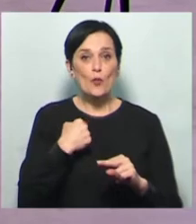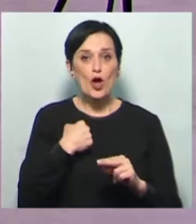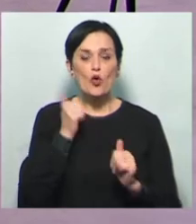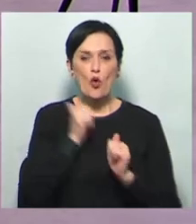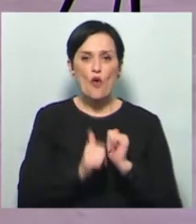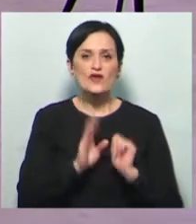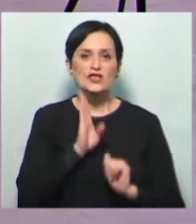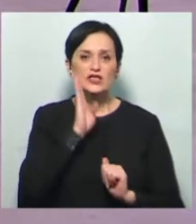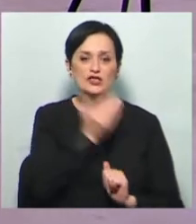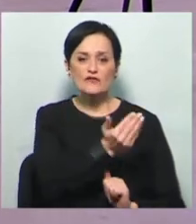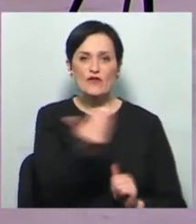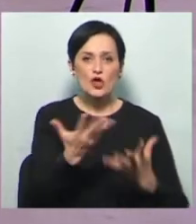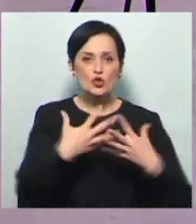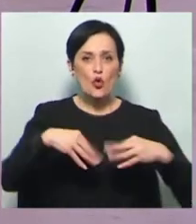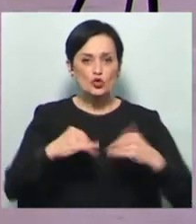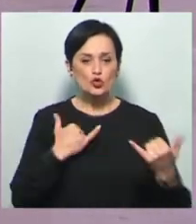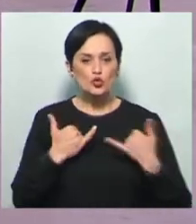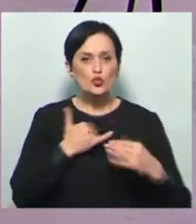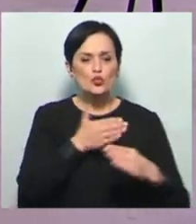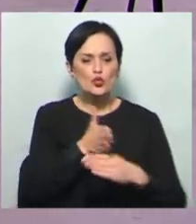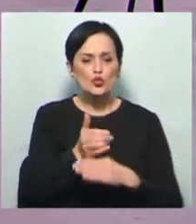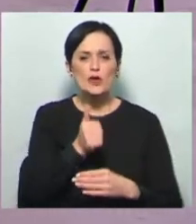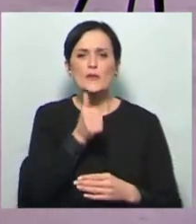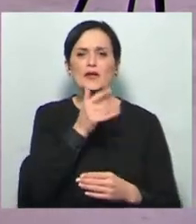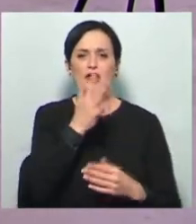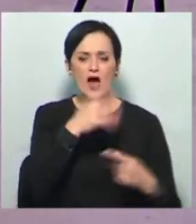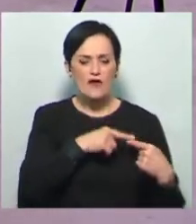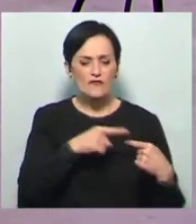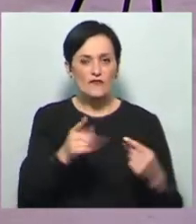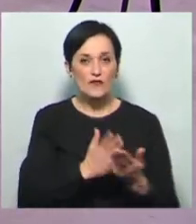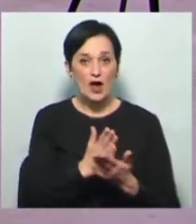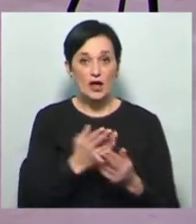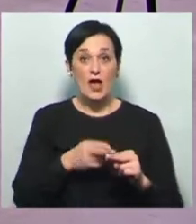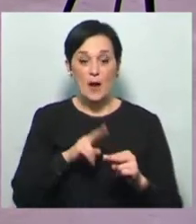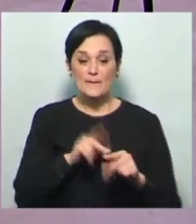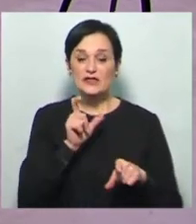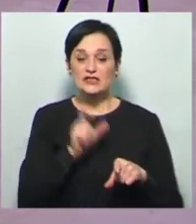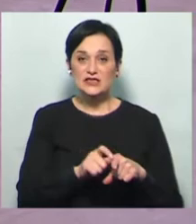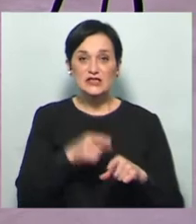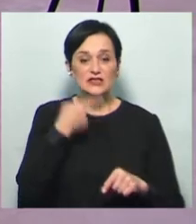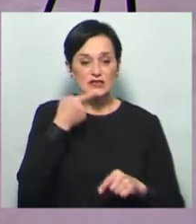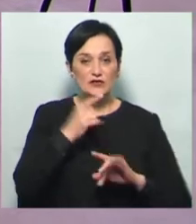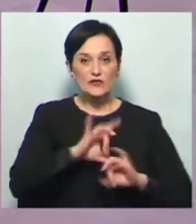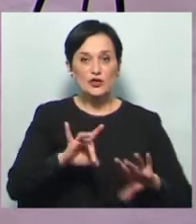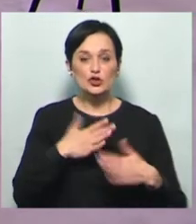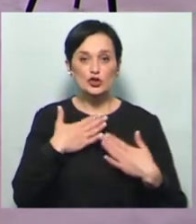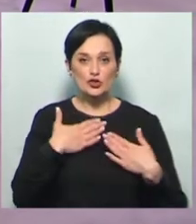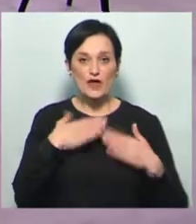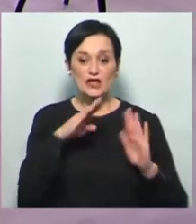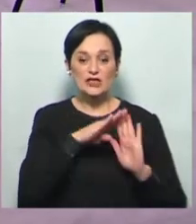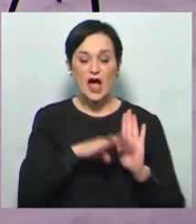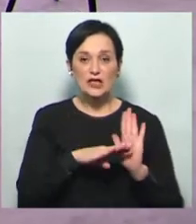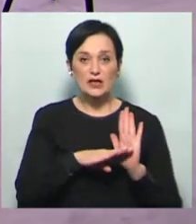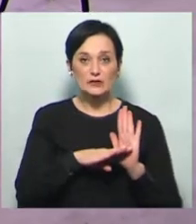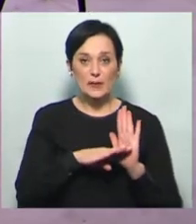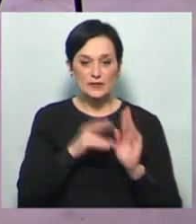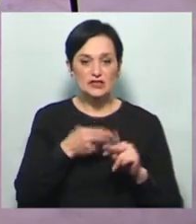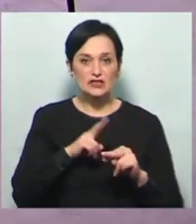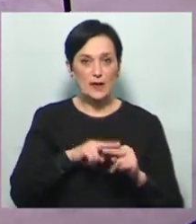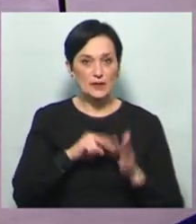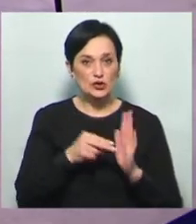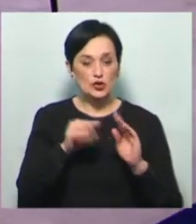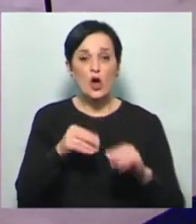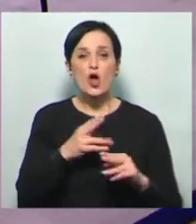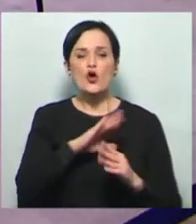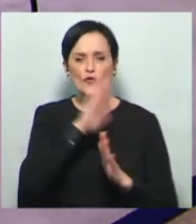ფრაზით ყოველდილი თქვენს ოჯახებში სტუმრად მრავალი წლის მანძილზე და სწორედ ამ ფრაზით გამოხატავთ ჩვენი გადაცემის კონცეფცია. დიახ,